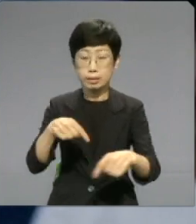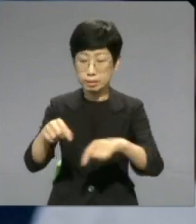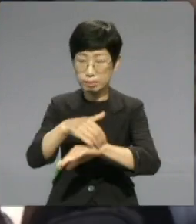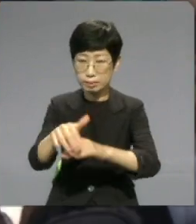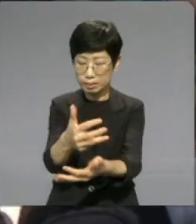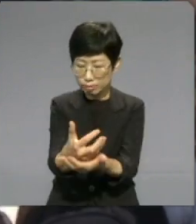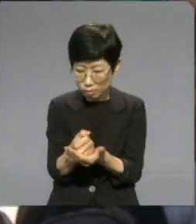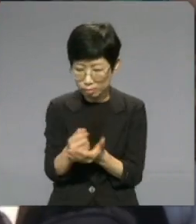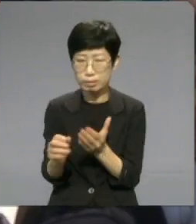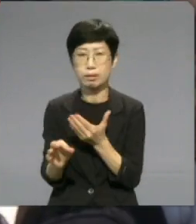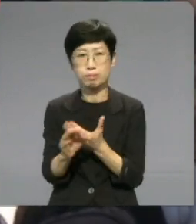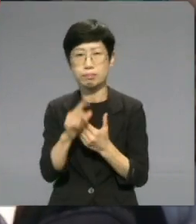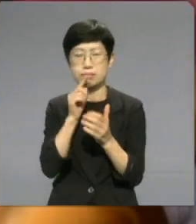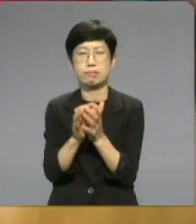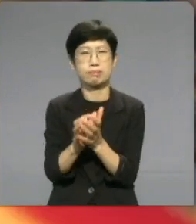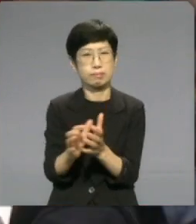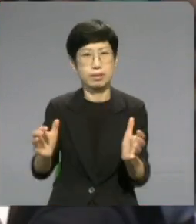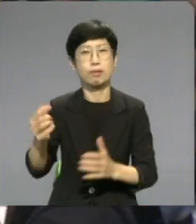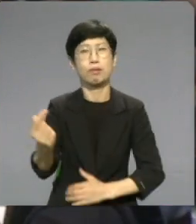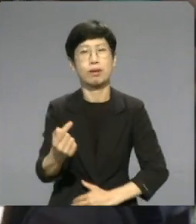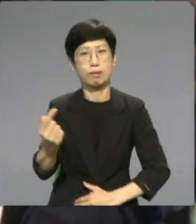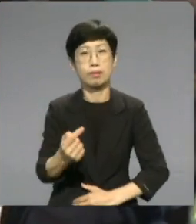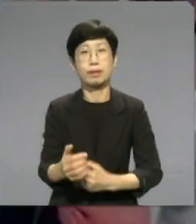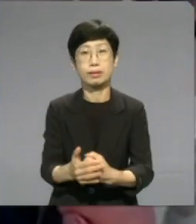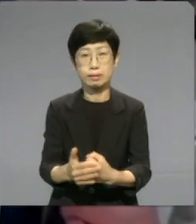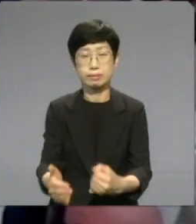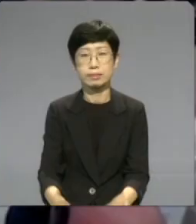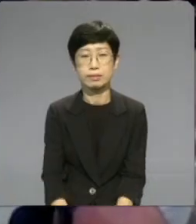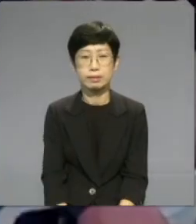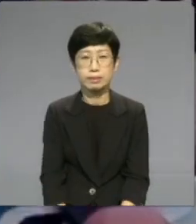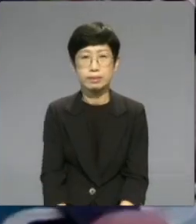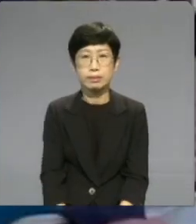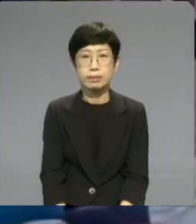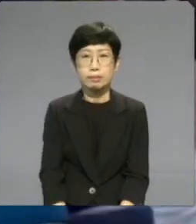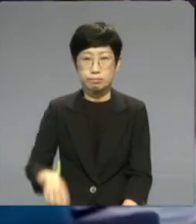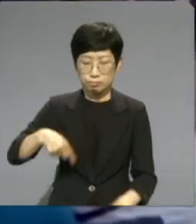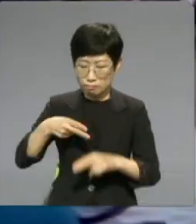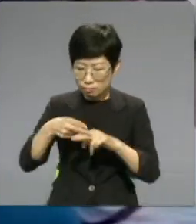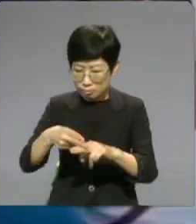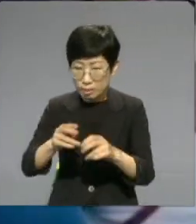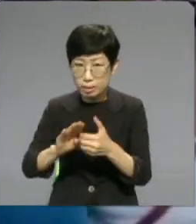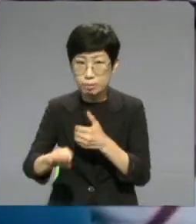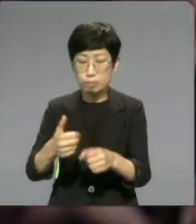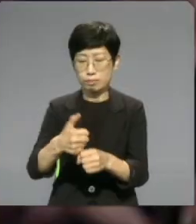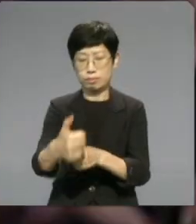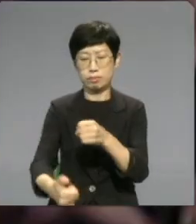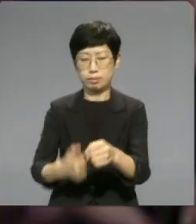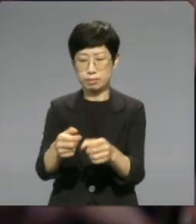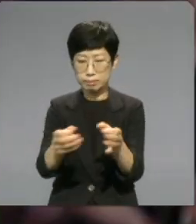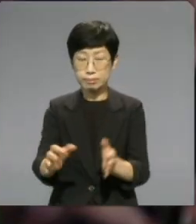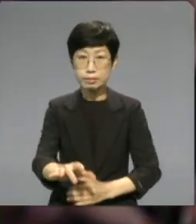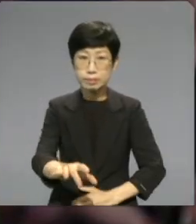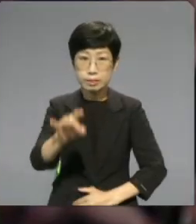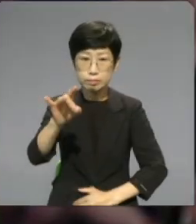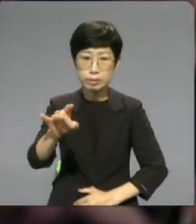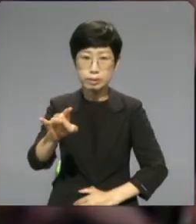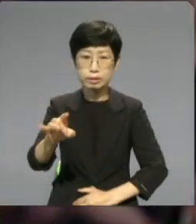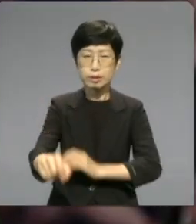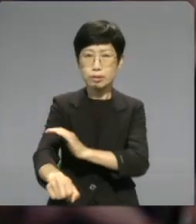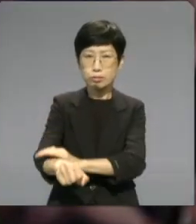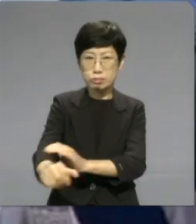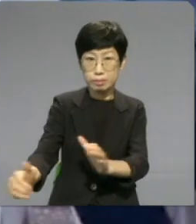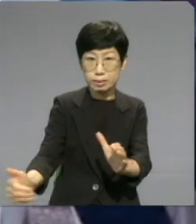정책을 수용할 경우 논란을 피할 수 없습니다. 또 프랑코 독재 시절 이후 50년 만에 처음으로 극우 정치인을